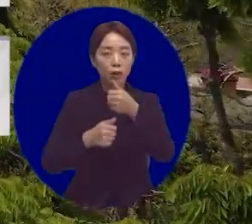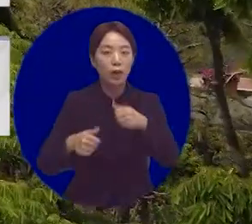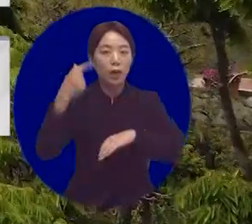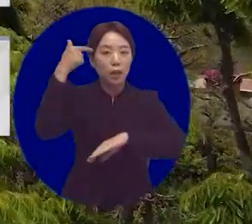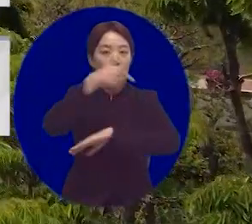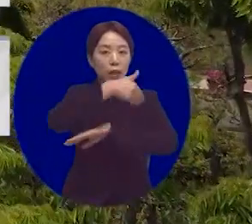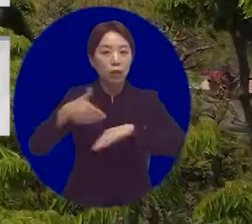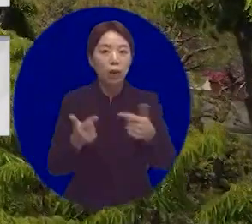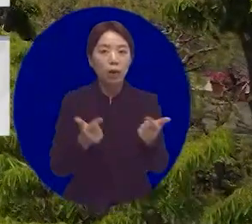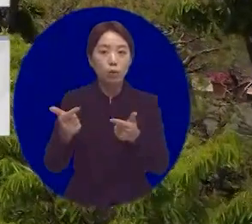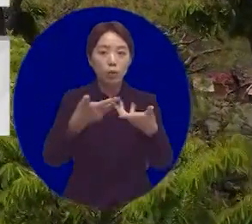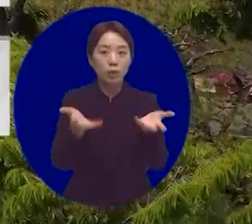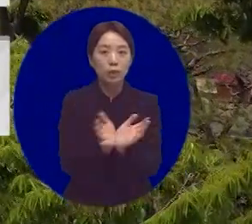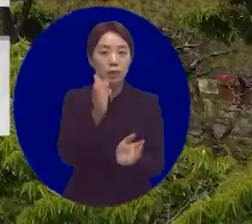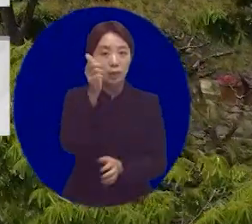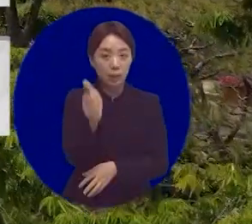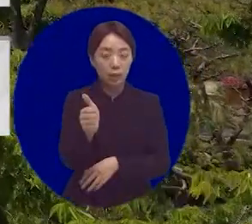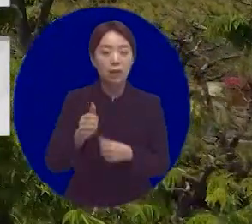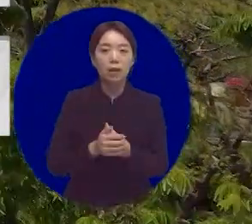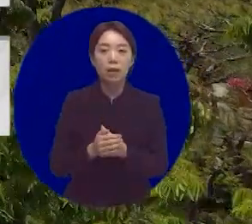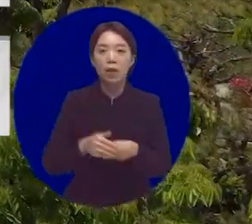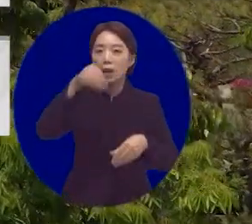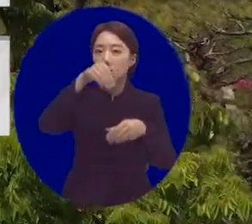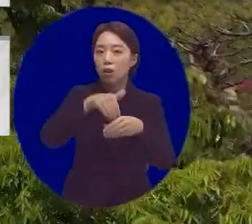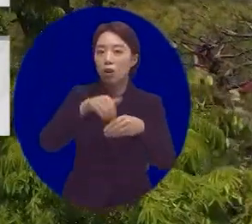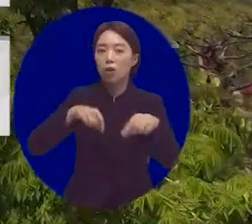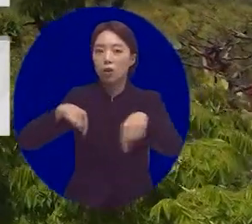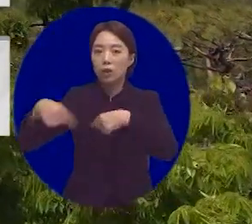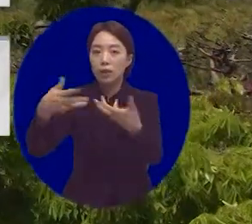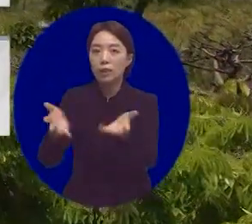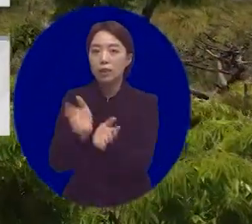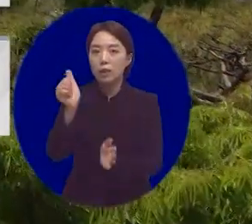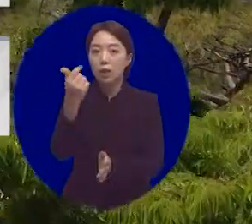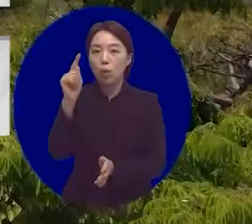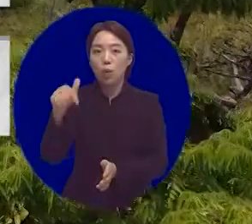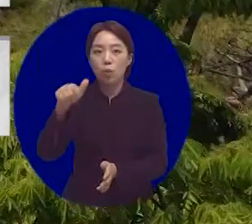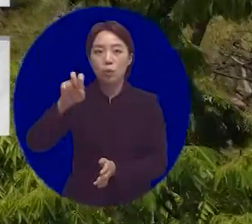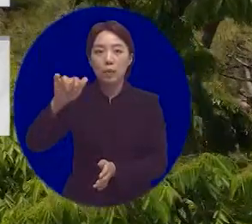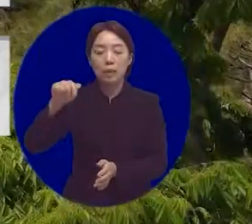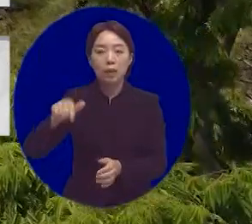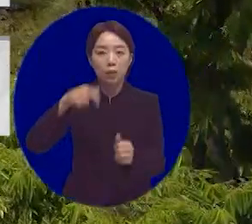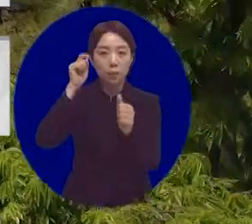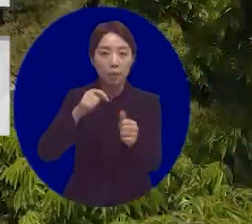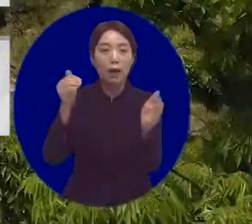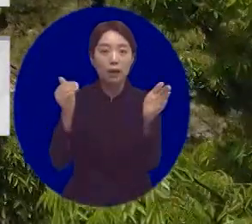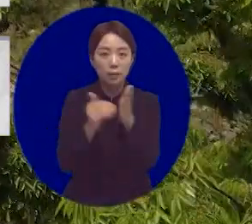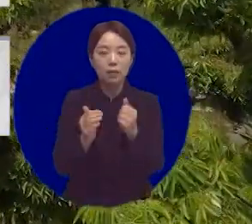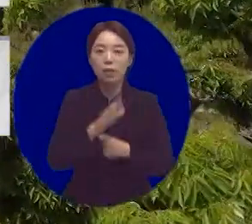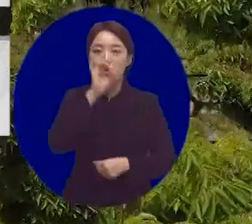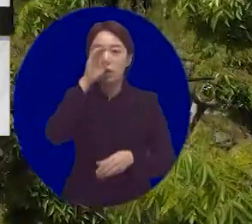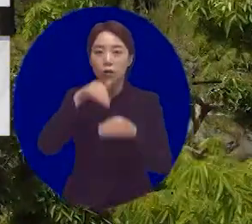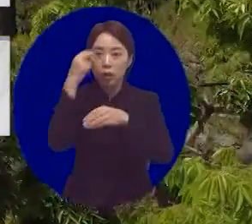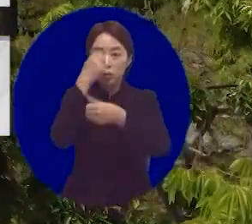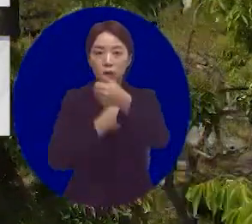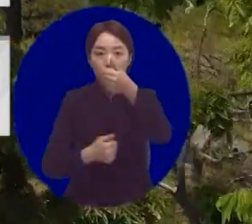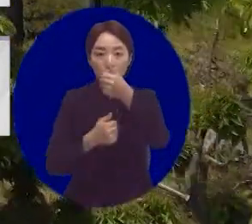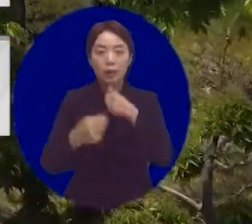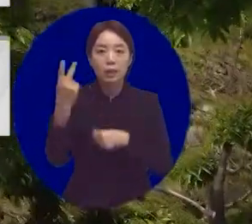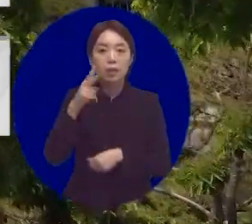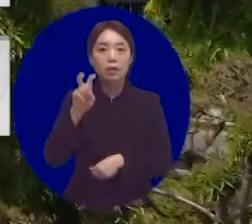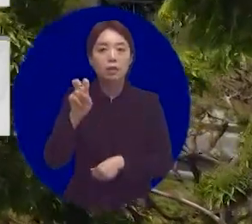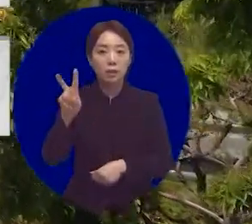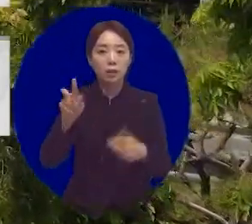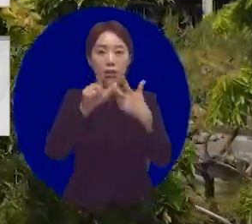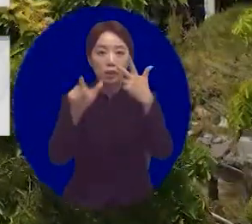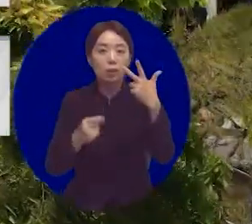중앙선거관리 위원회 기획조정실장에 김문배 실장이, 선거정책실장에 옹미선 실장이 임명됐습니다.